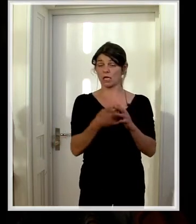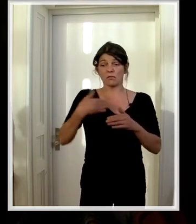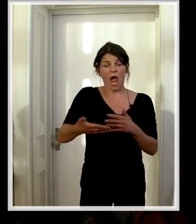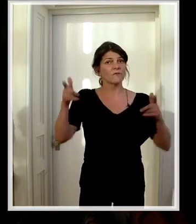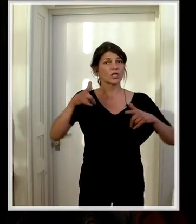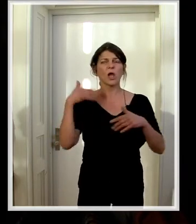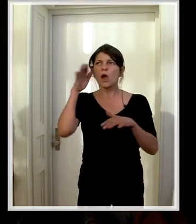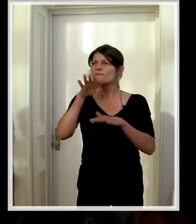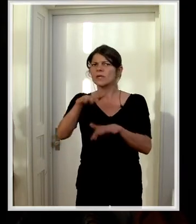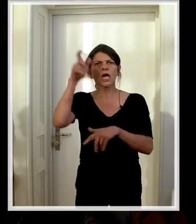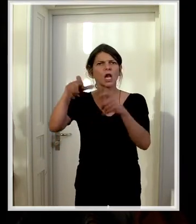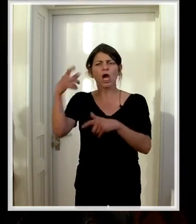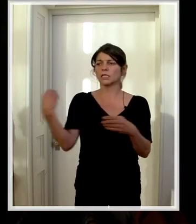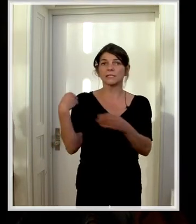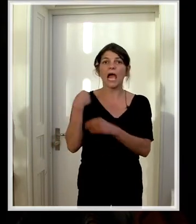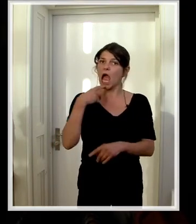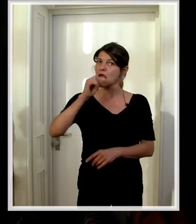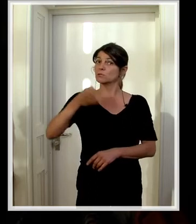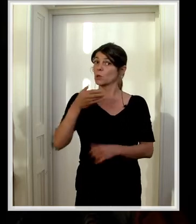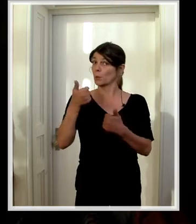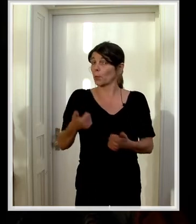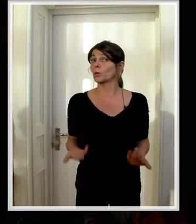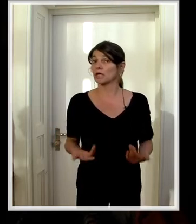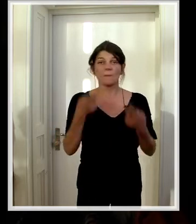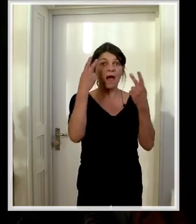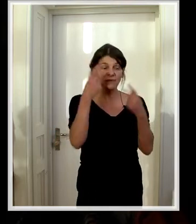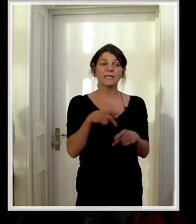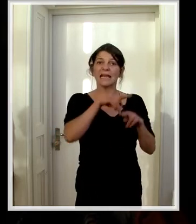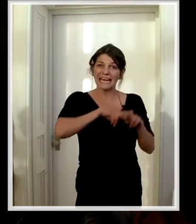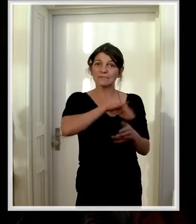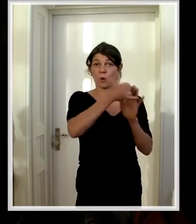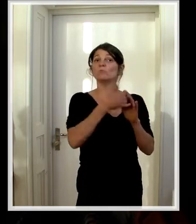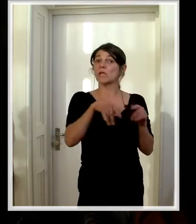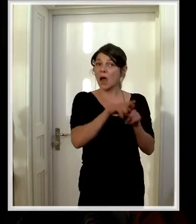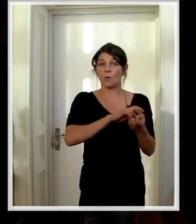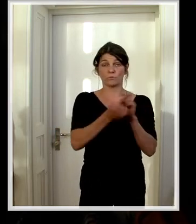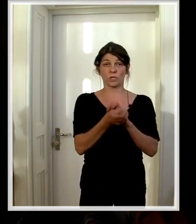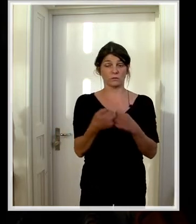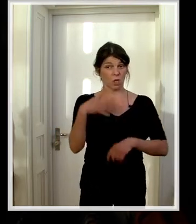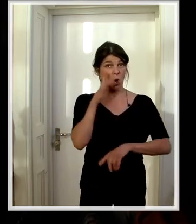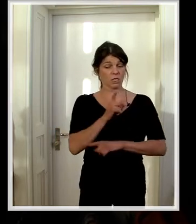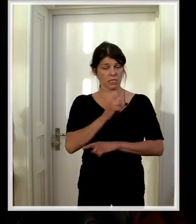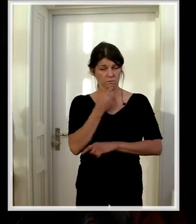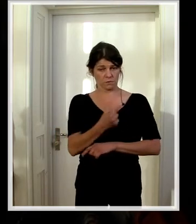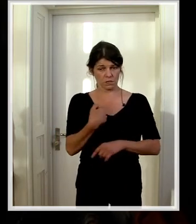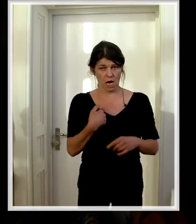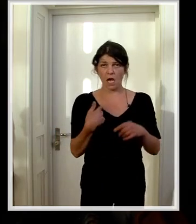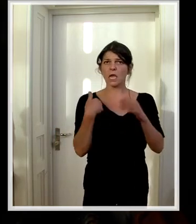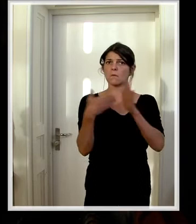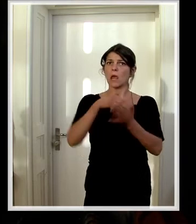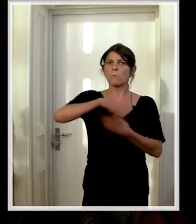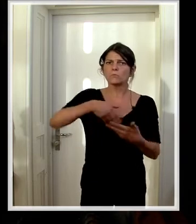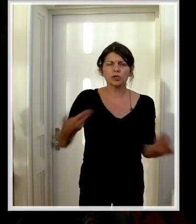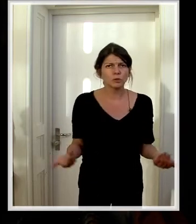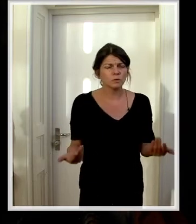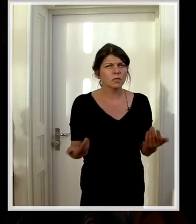einen Haufen Leute, die sagen, die S-Bahn ist gut, aber wir müssen die anderen Sachen umsetzen. Und ich höre auch mich sagen, wir brauchen den Mix und